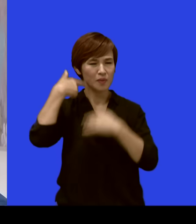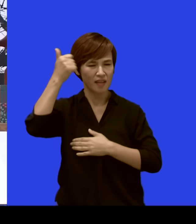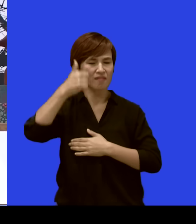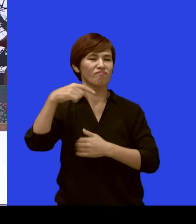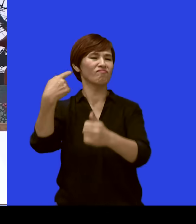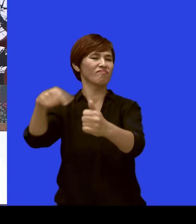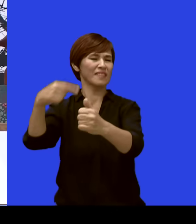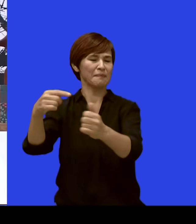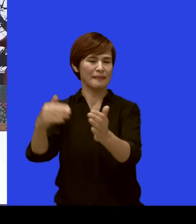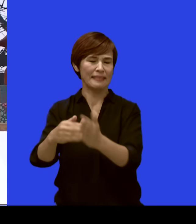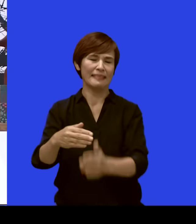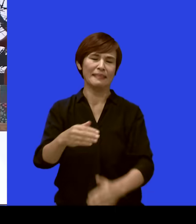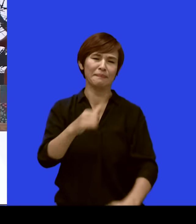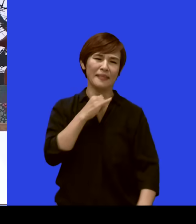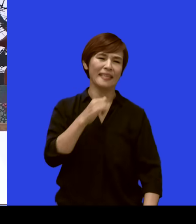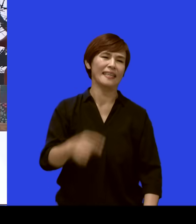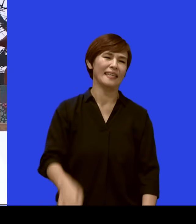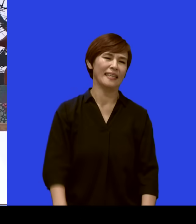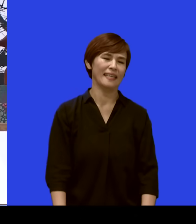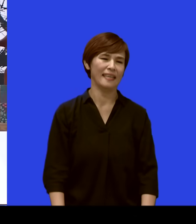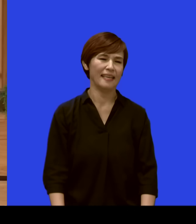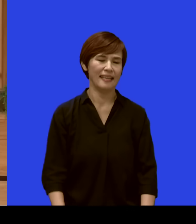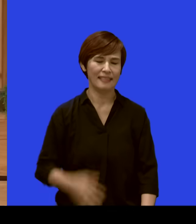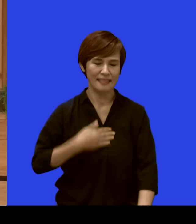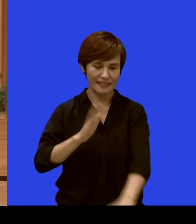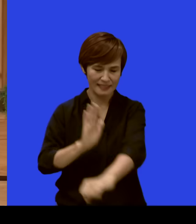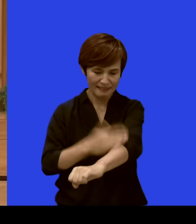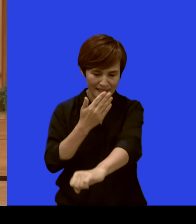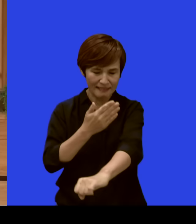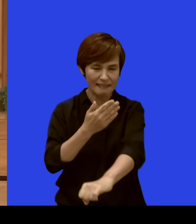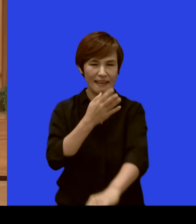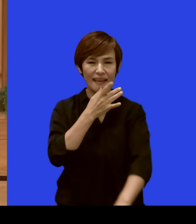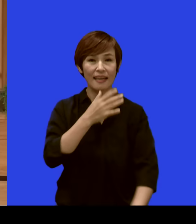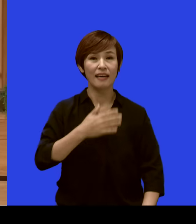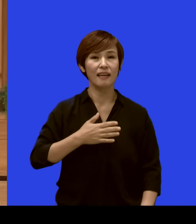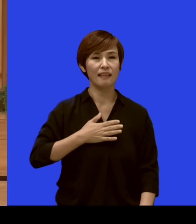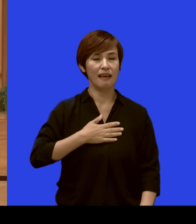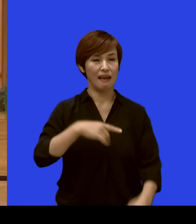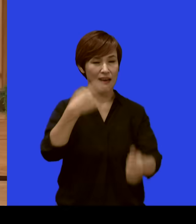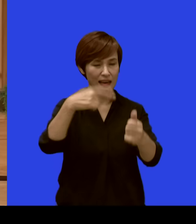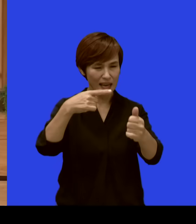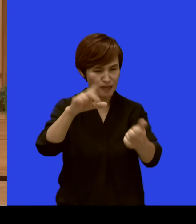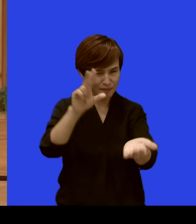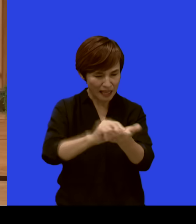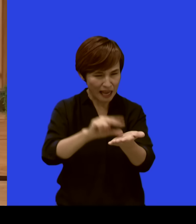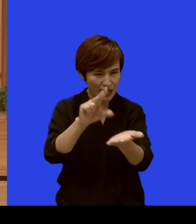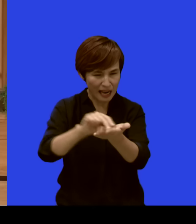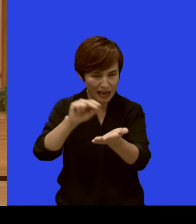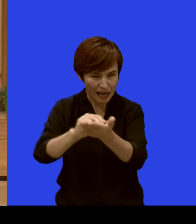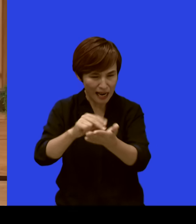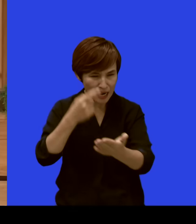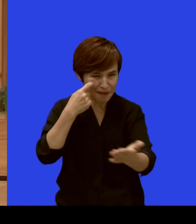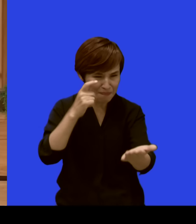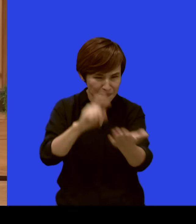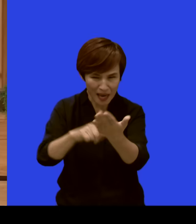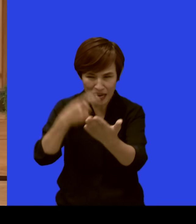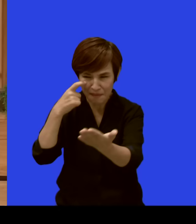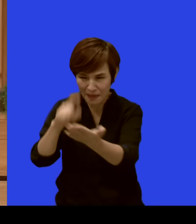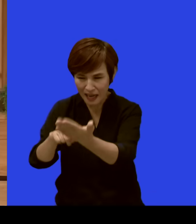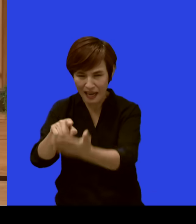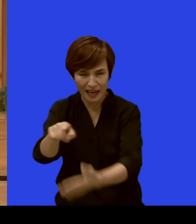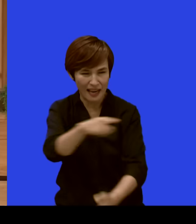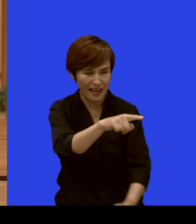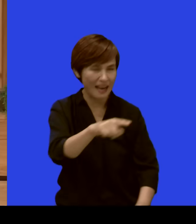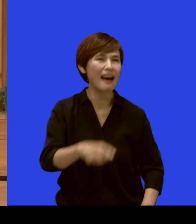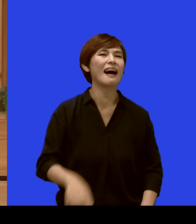부서져 나간 거죠. 그렇겠네요. 그러니까 그동안 내가 내 가르침에 허점이 무엇이었는지 그렇습니다. 직접 체험을 하시면서